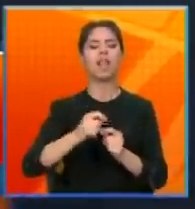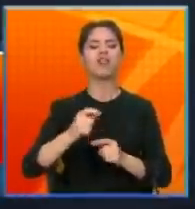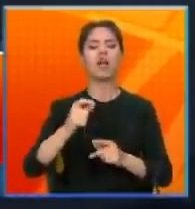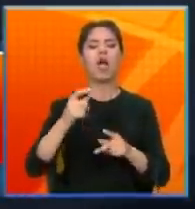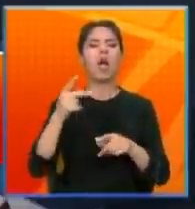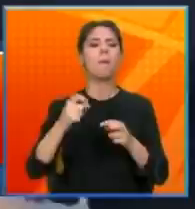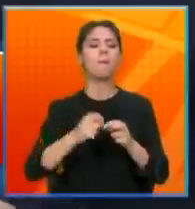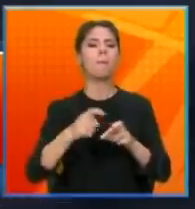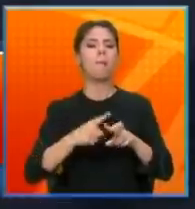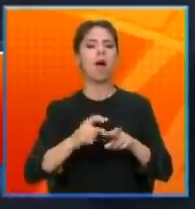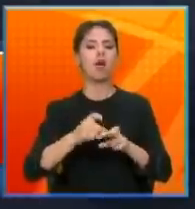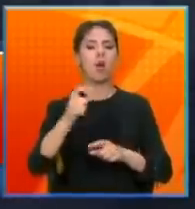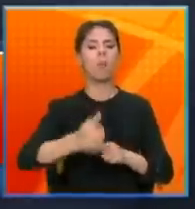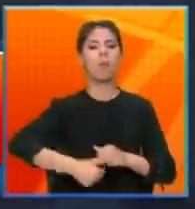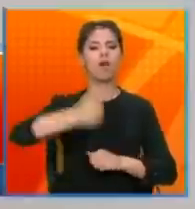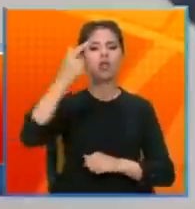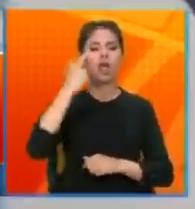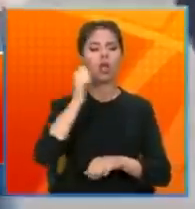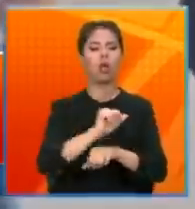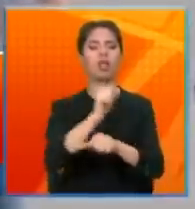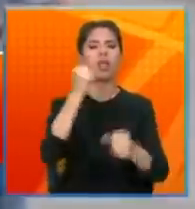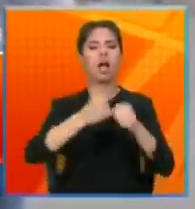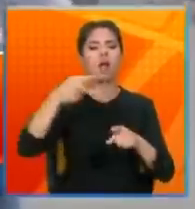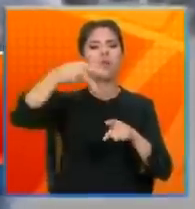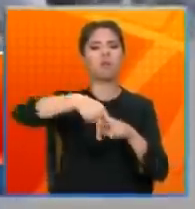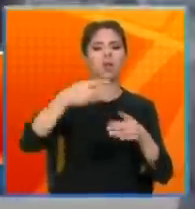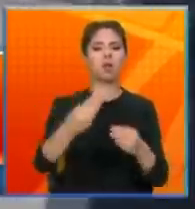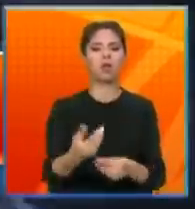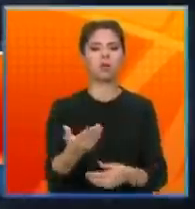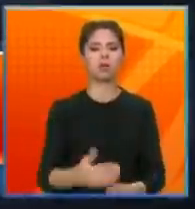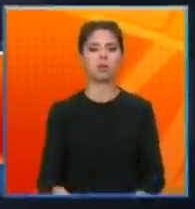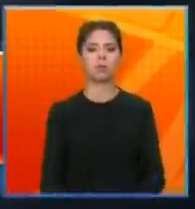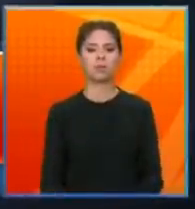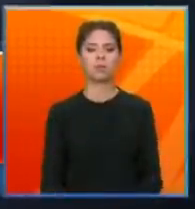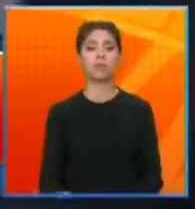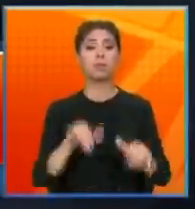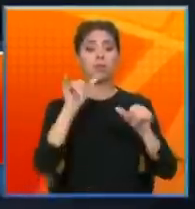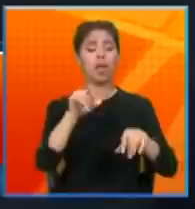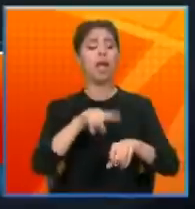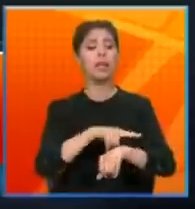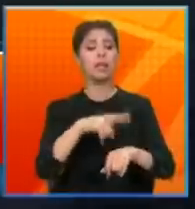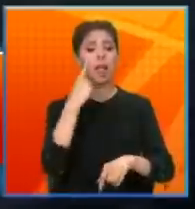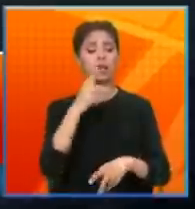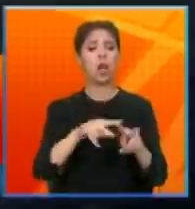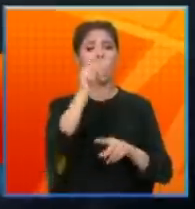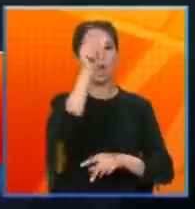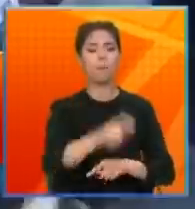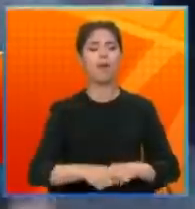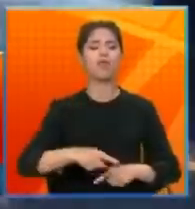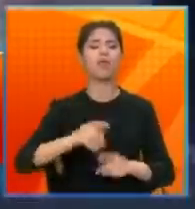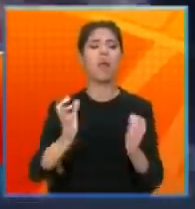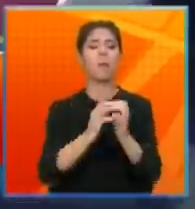polis tarafından gözaltı aracına götürüldü. Başkan geldi, yeni vakili gönderdi. Aynı saatlerde Meral Akşener'de meclis